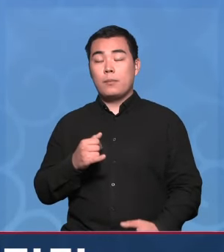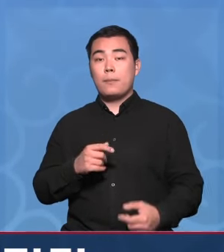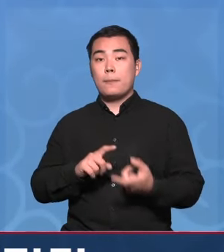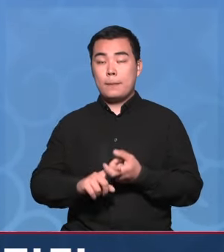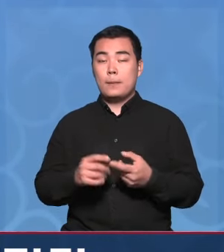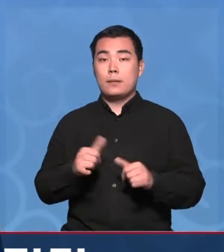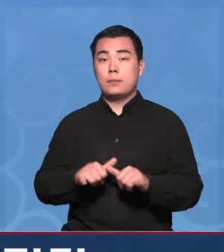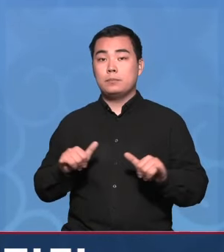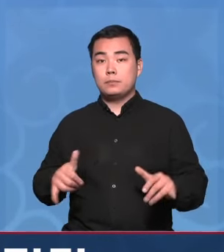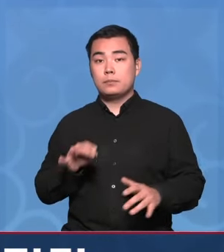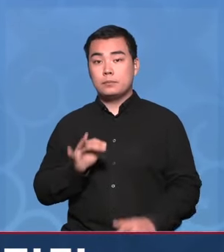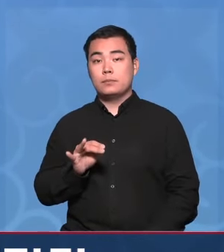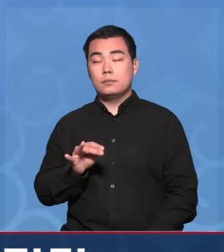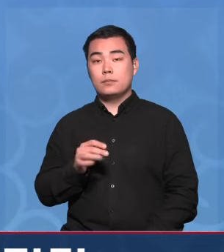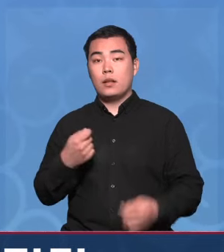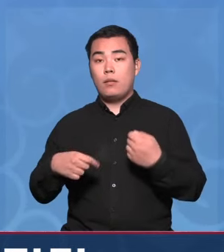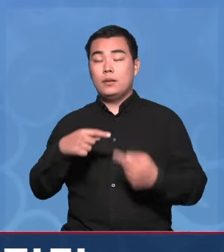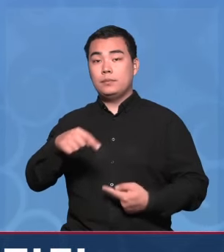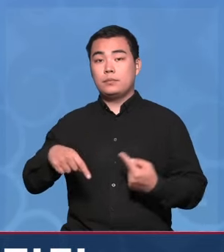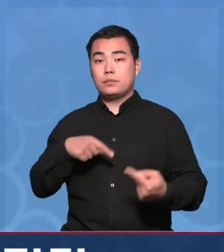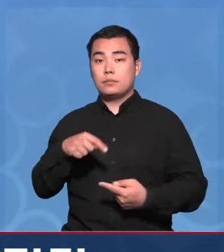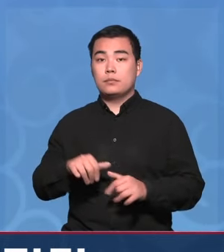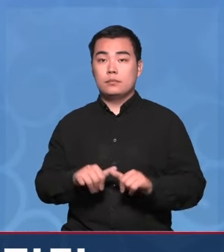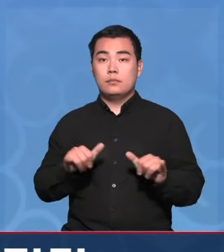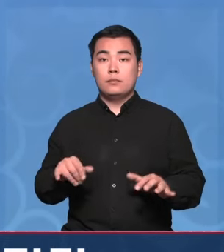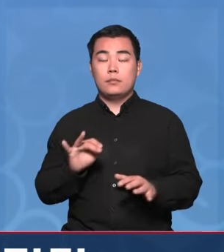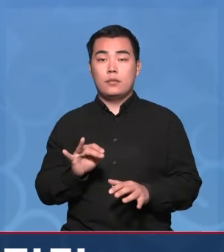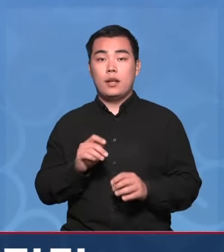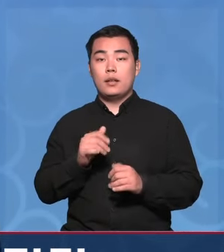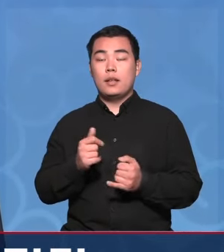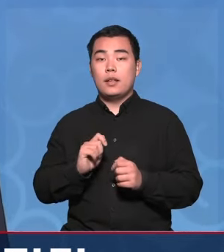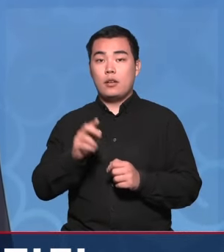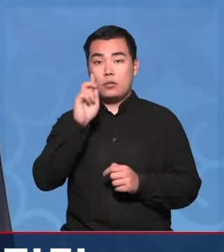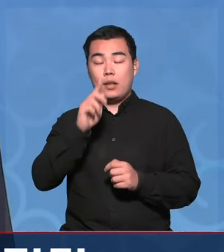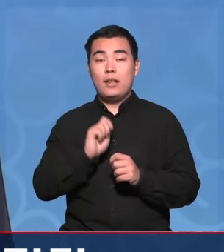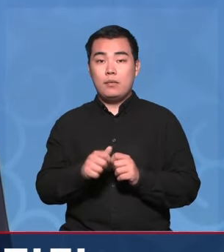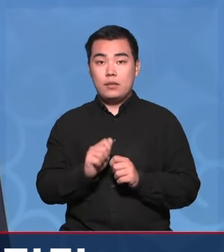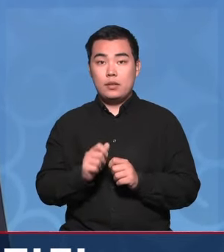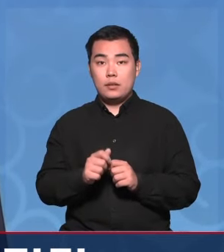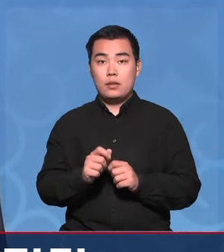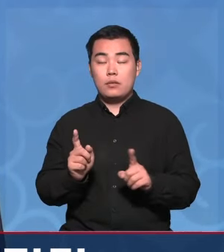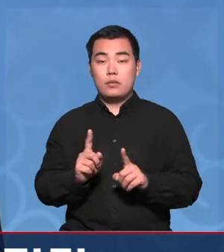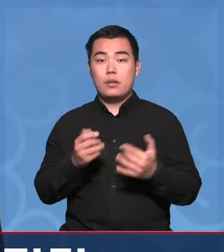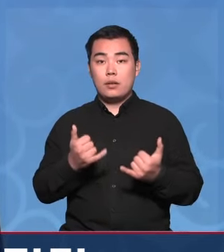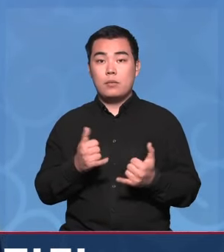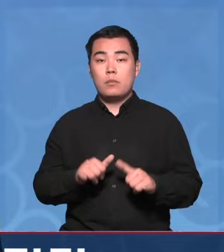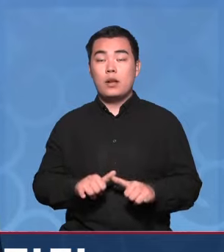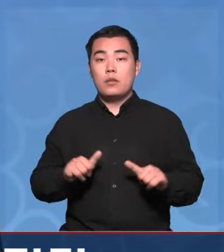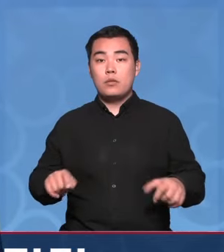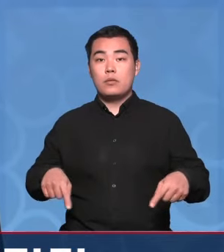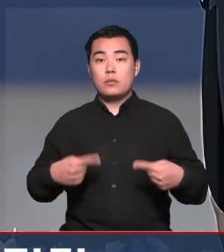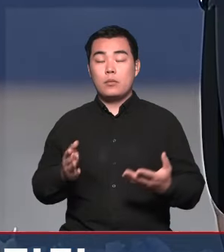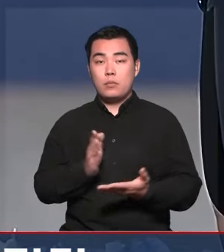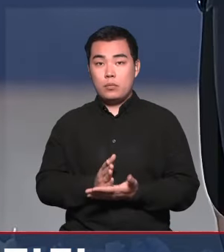нығаюына, тауар айналымының өсуіне, елімізге инвестиция тартуға үлкен үлесін